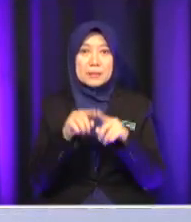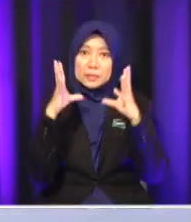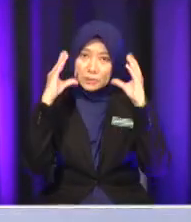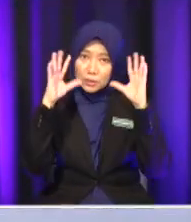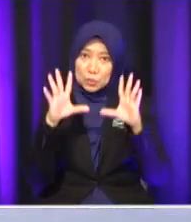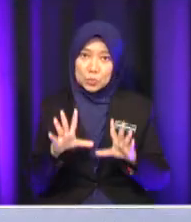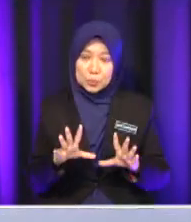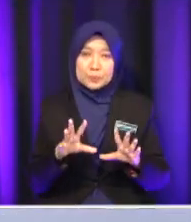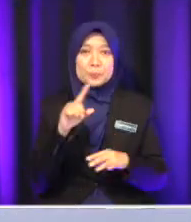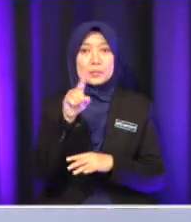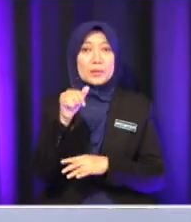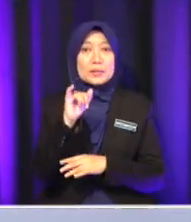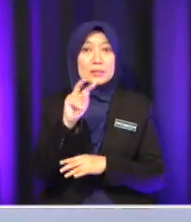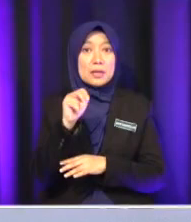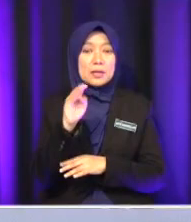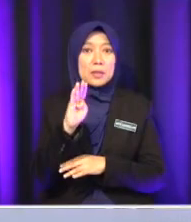gusainam